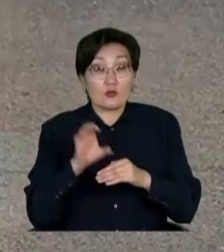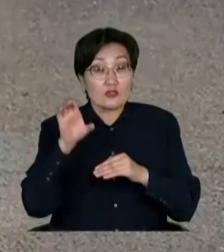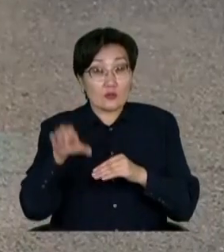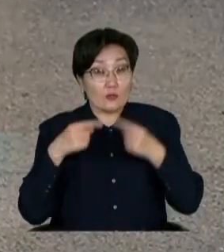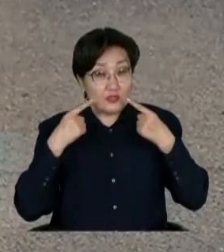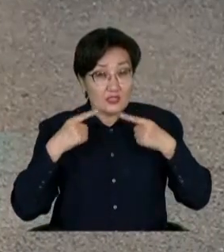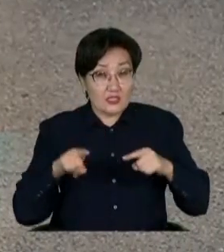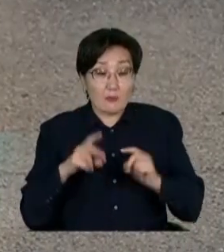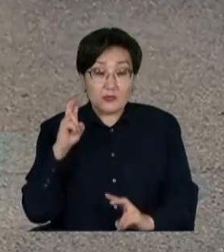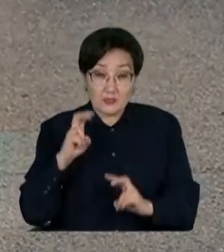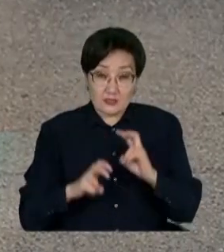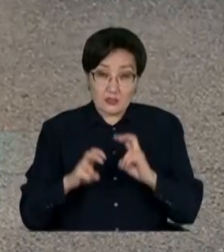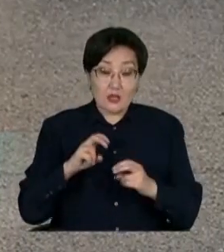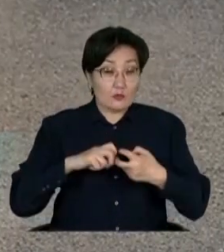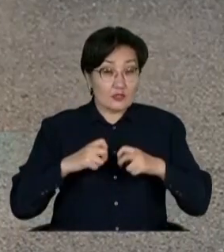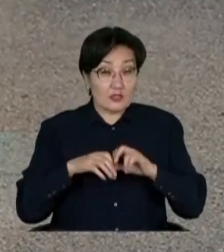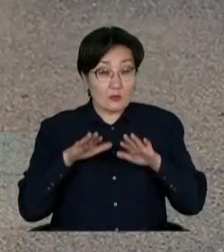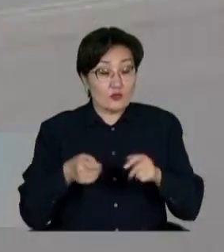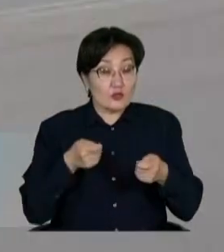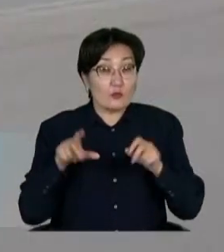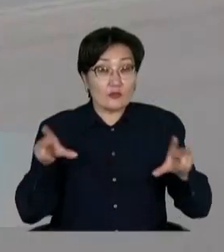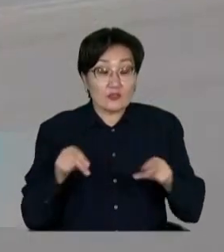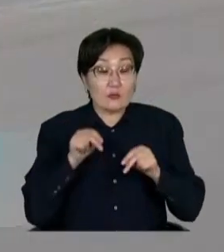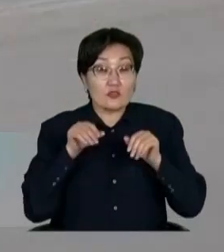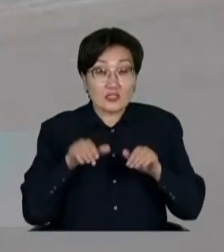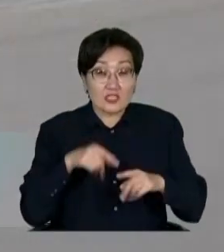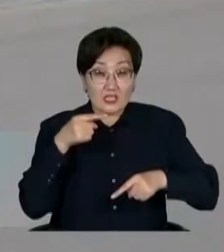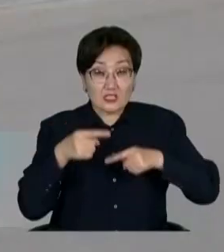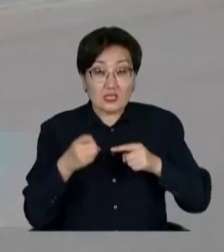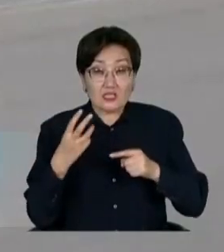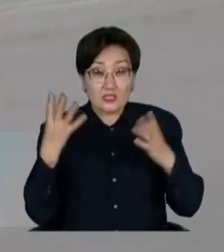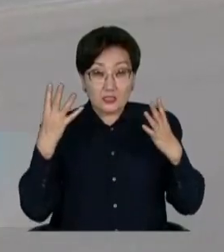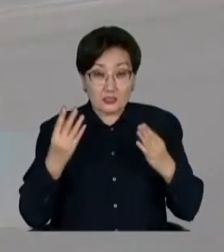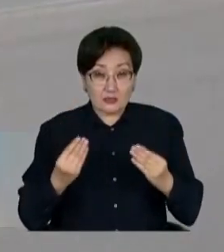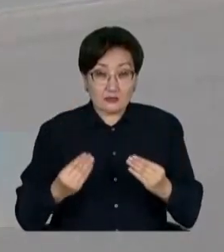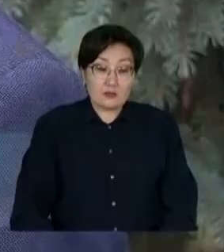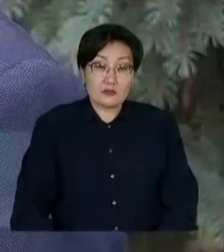на другие предприятия. Проблему местные власти обещают устранить через несколько дней.